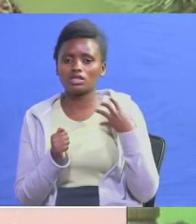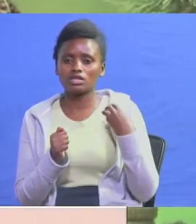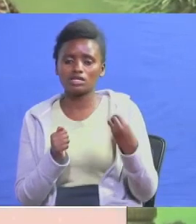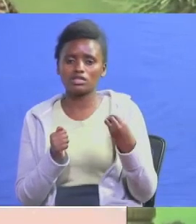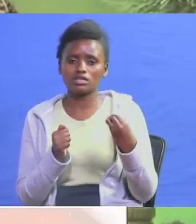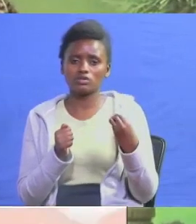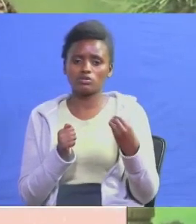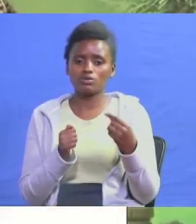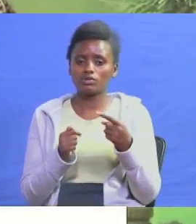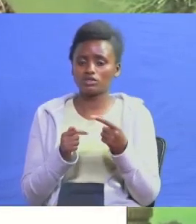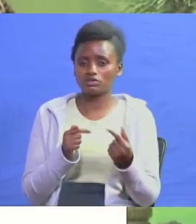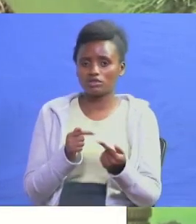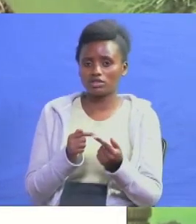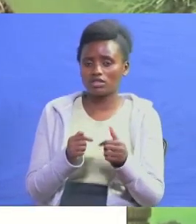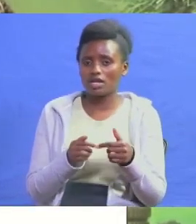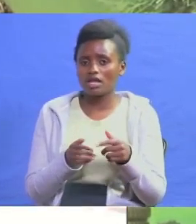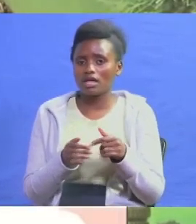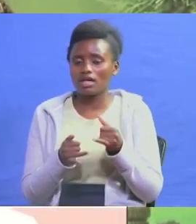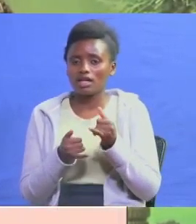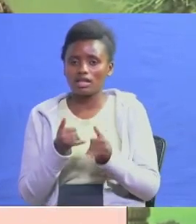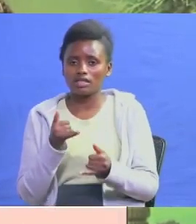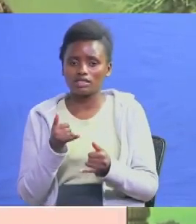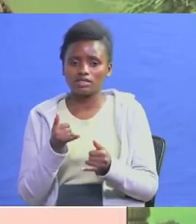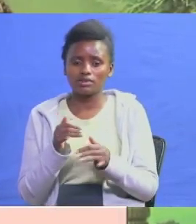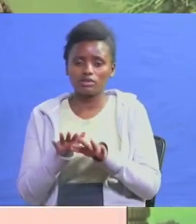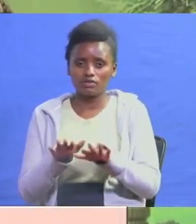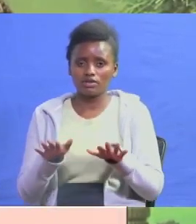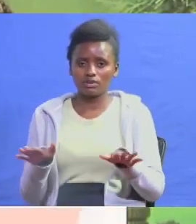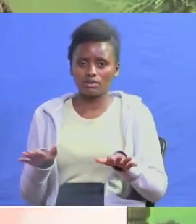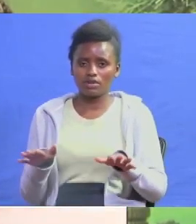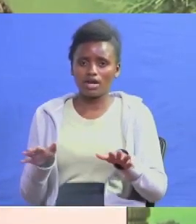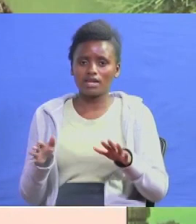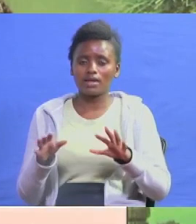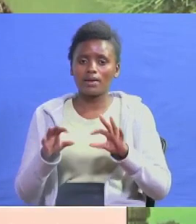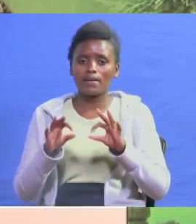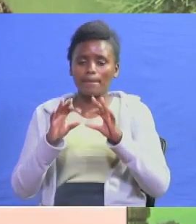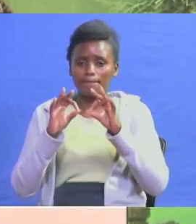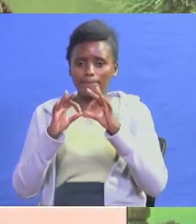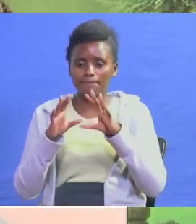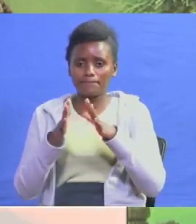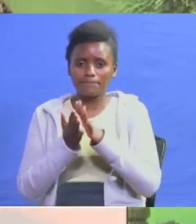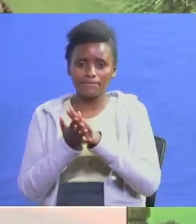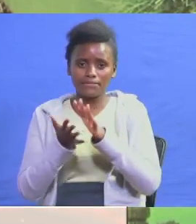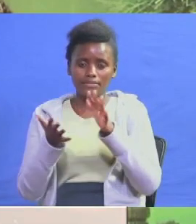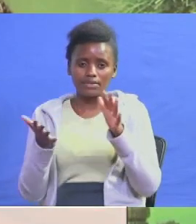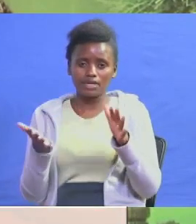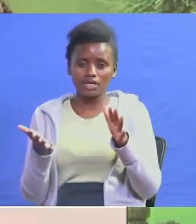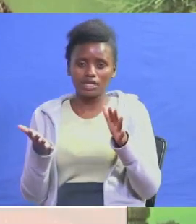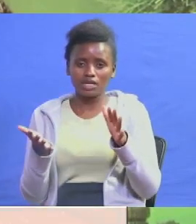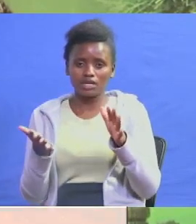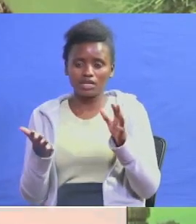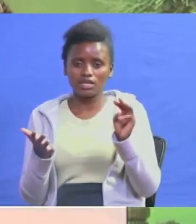resources, vast expanses of arable land, and diverse terrestrial and marine